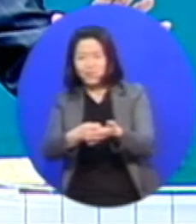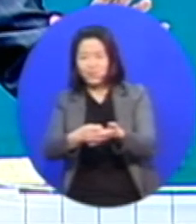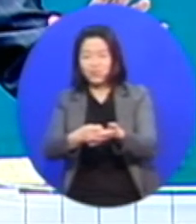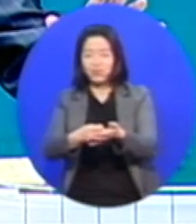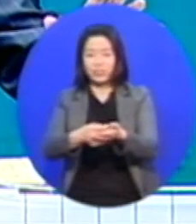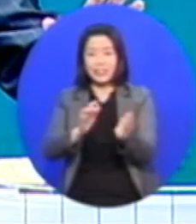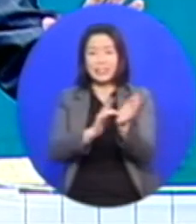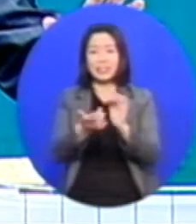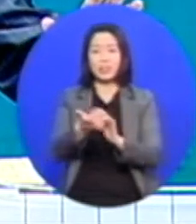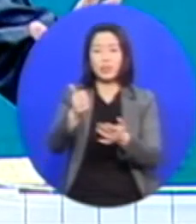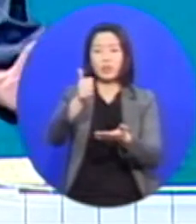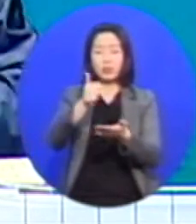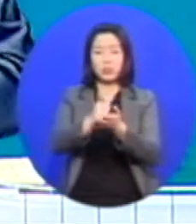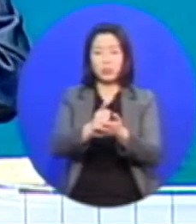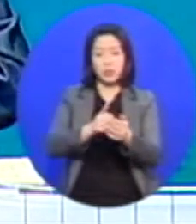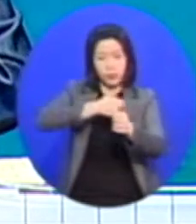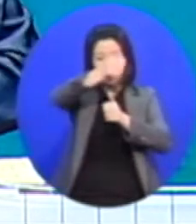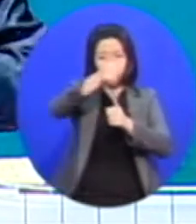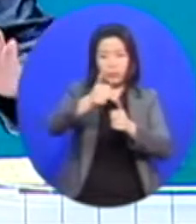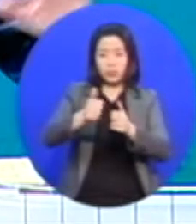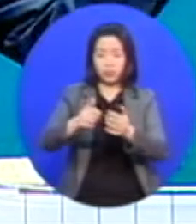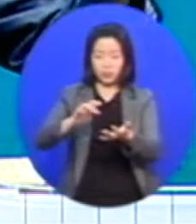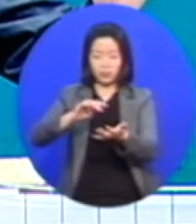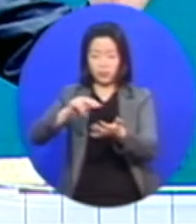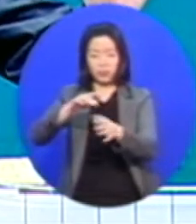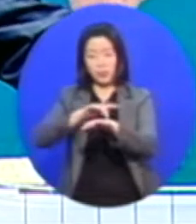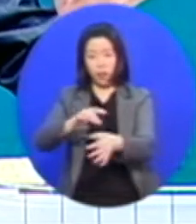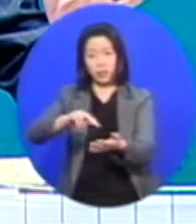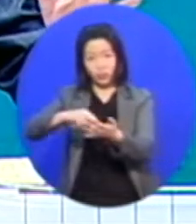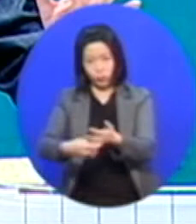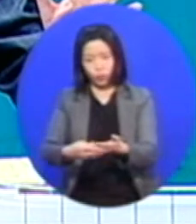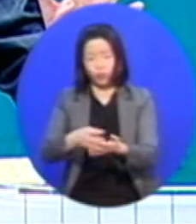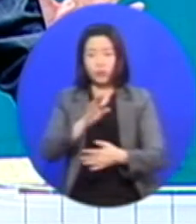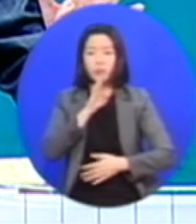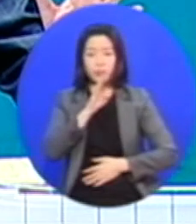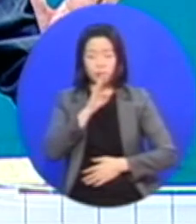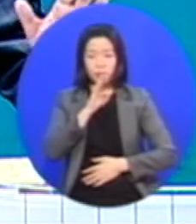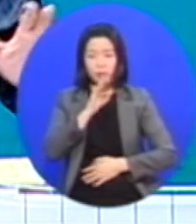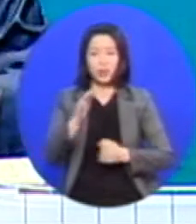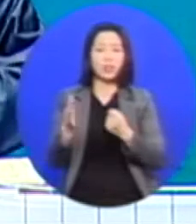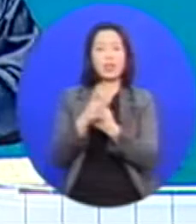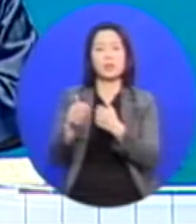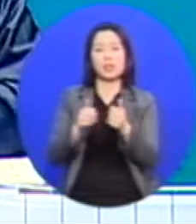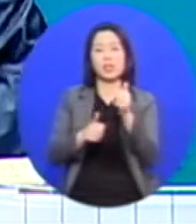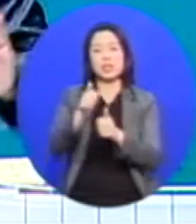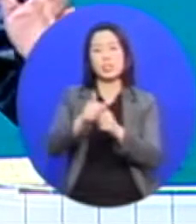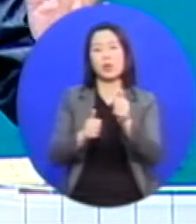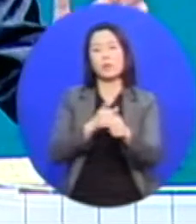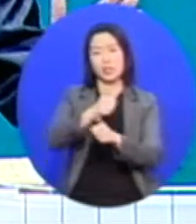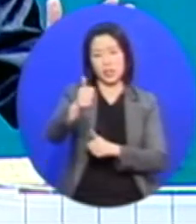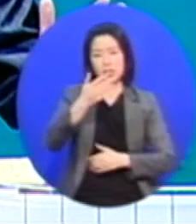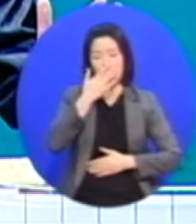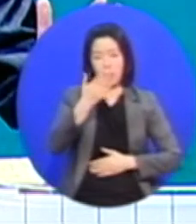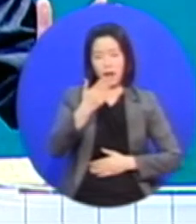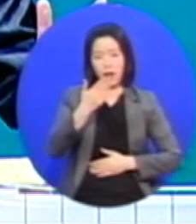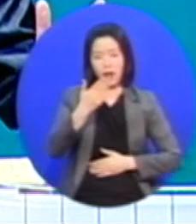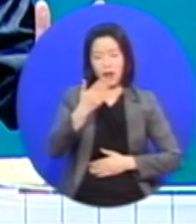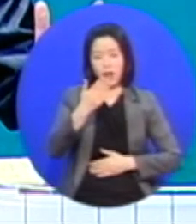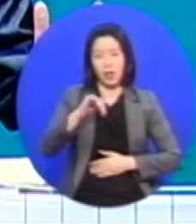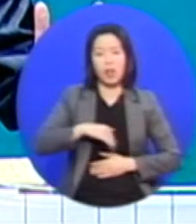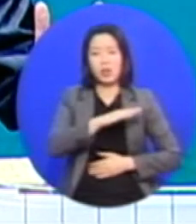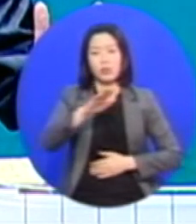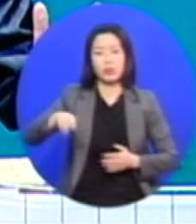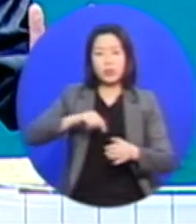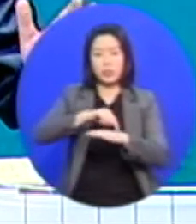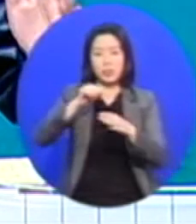예수님에게 그래서 시험이 이겨 지는 거예요 예수님 안에 우리 자신이 있기만